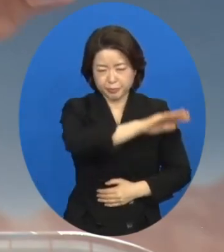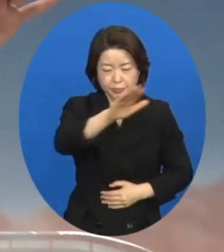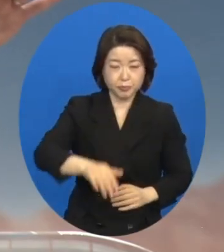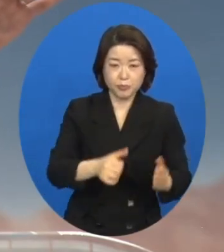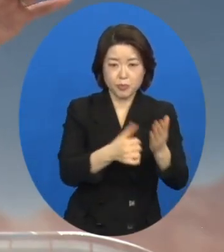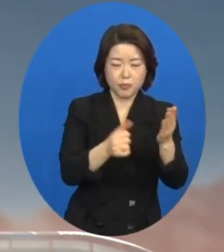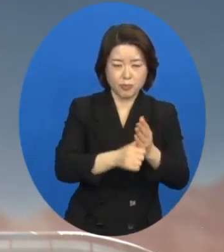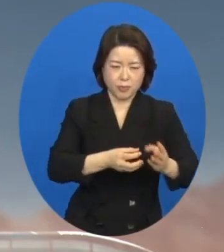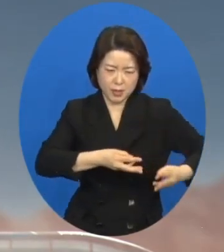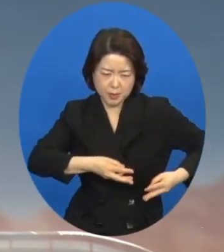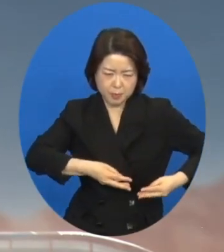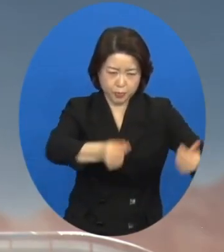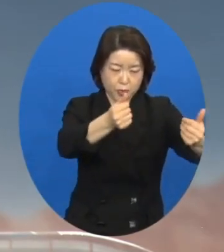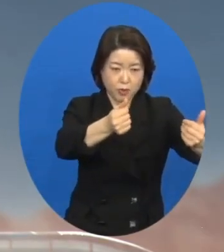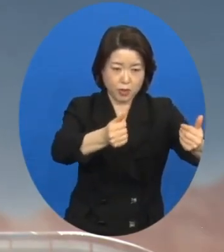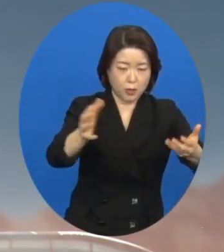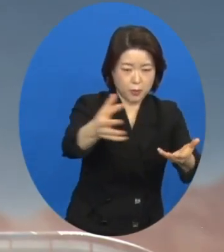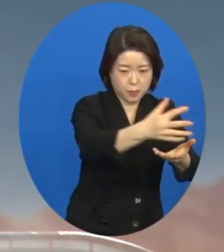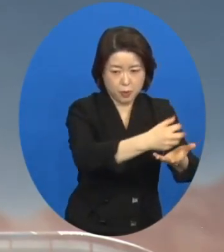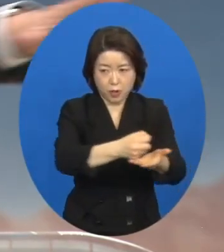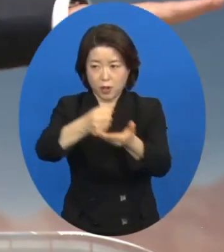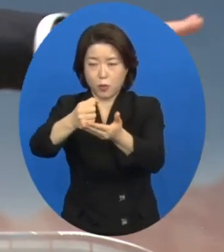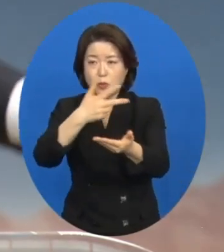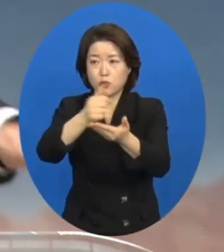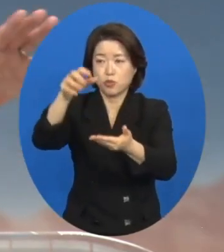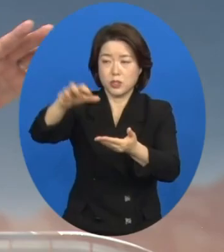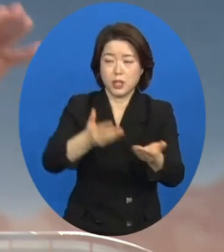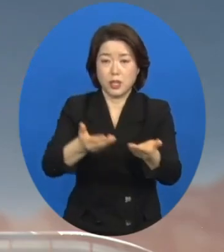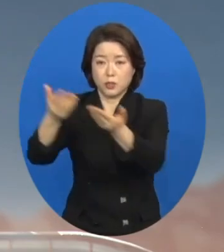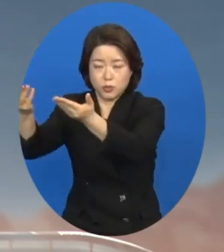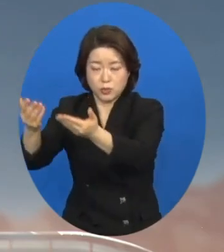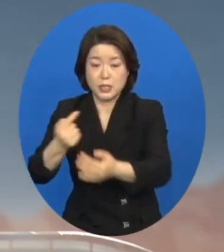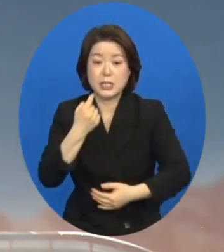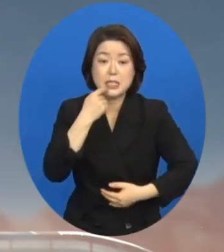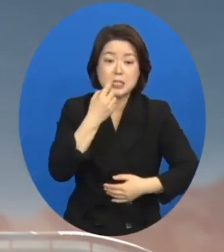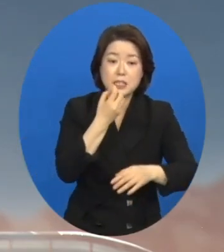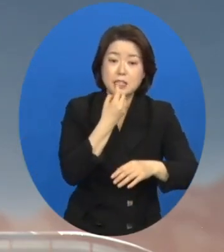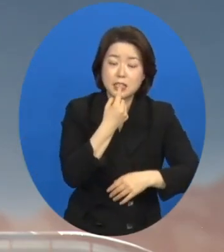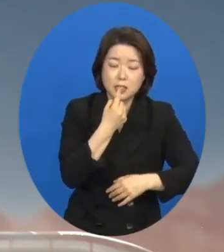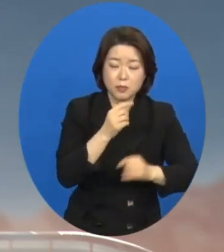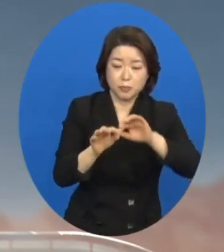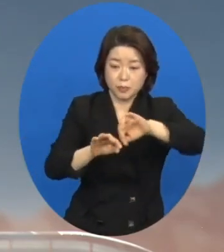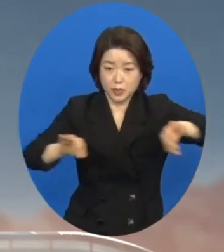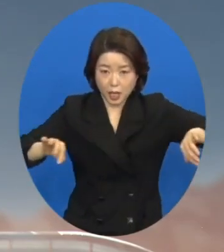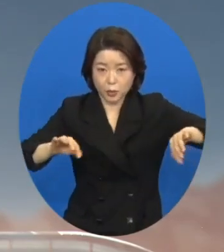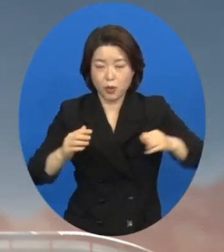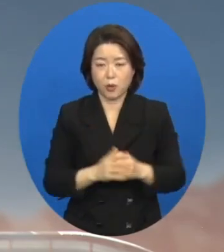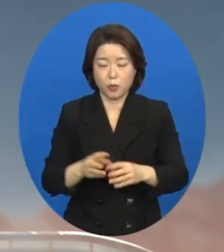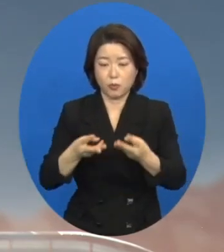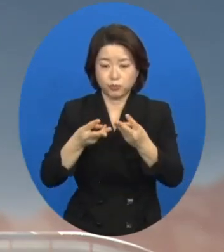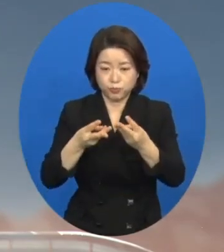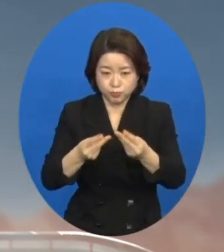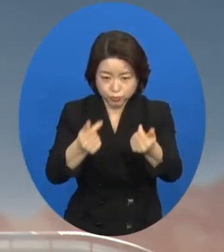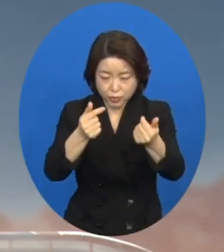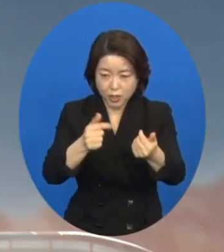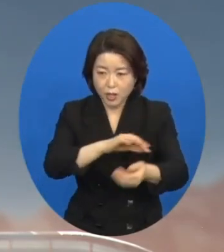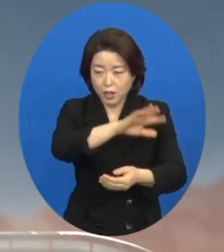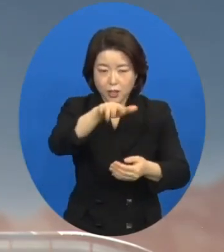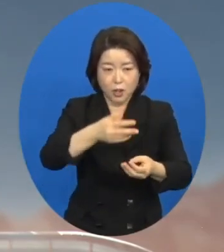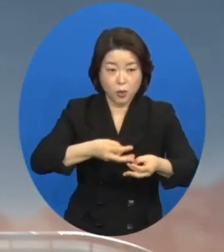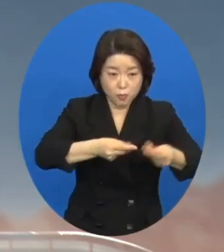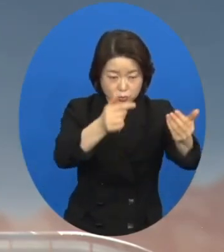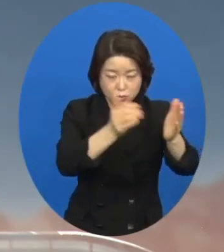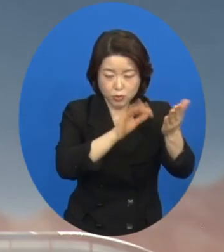물건을 전멸시켜서 나에게 바쳐라. 금과 은은 따로 빼고 나머지는 전멸시켜서 나에게 바치라고 하신 거예요. 여러분 왜